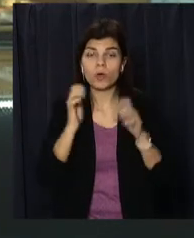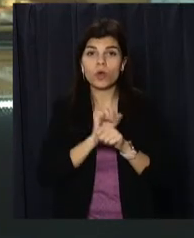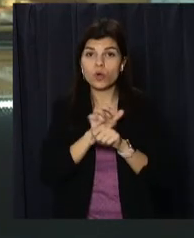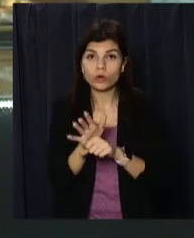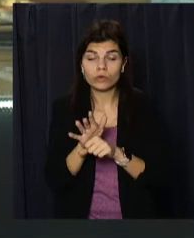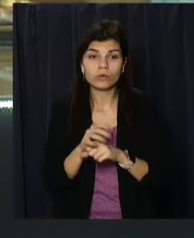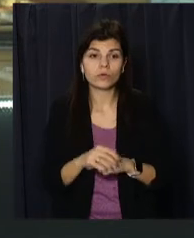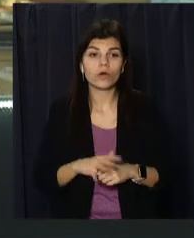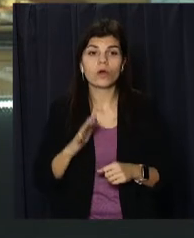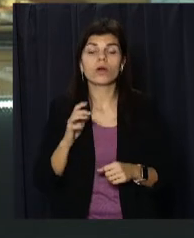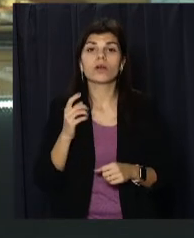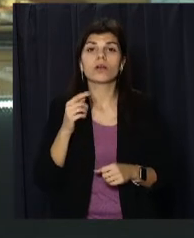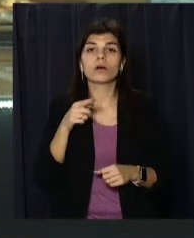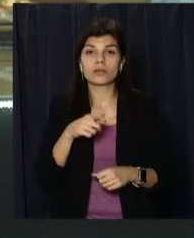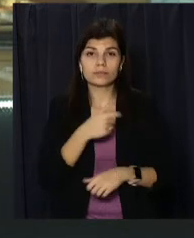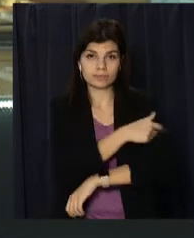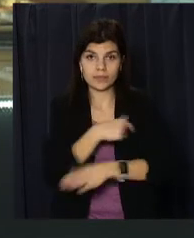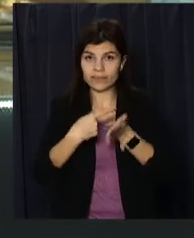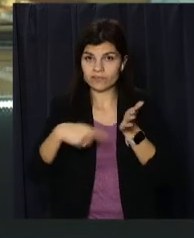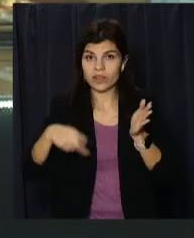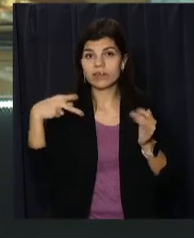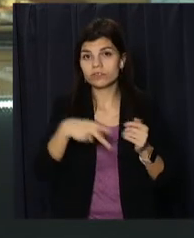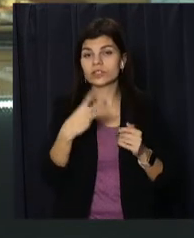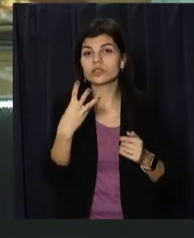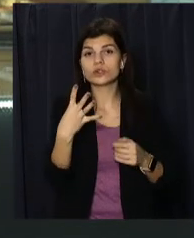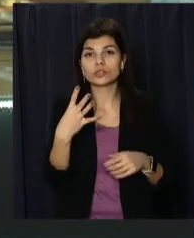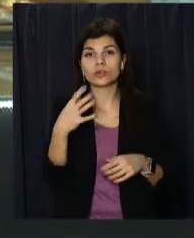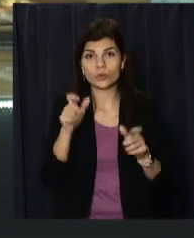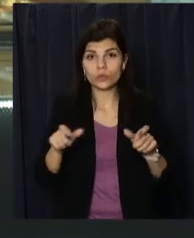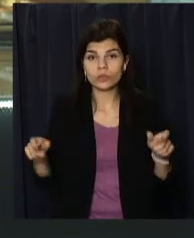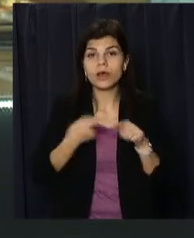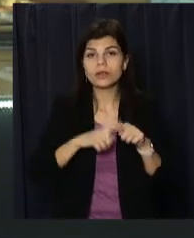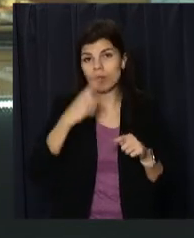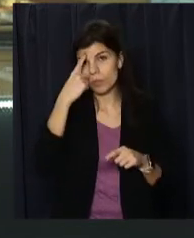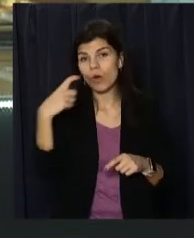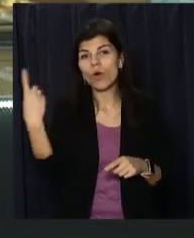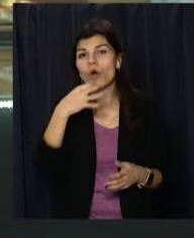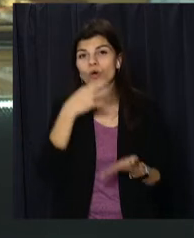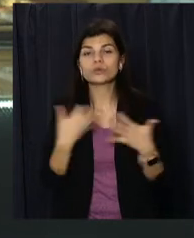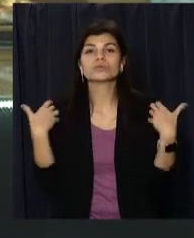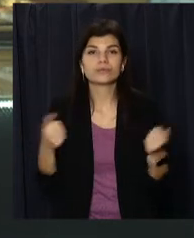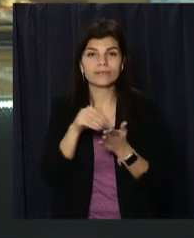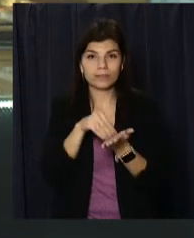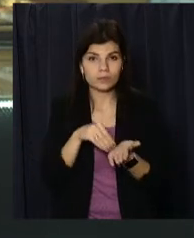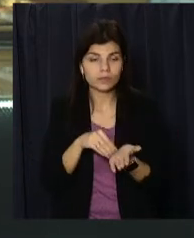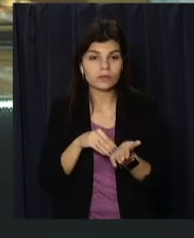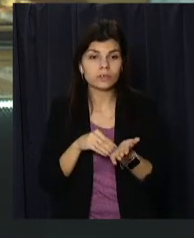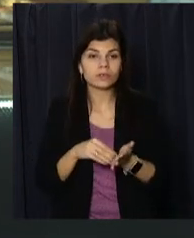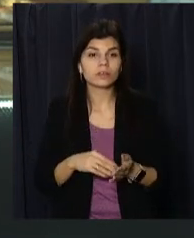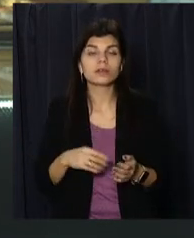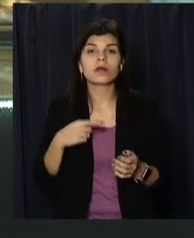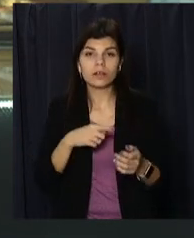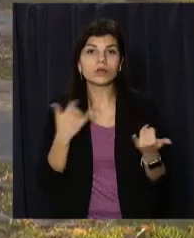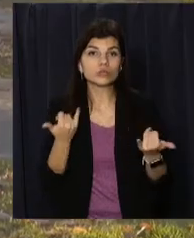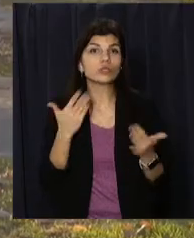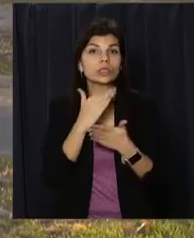коронавірусу. Водночас виписали з лікарень 2034 пацієнта, повідомили в обласному департаменті охорони здоров'я.